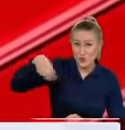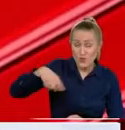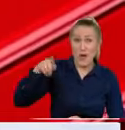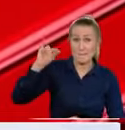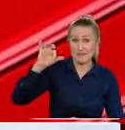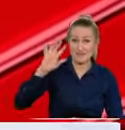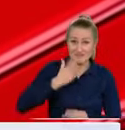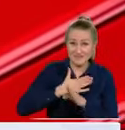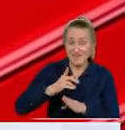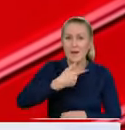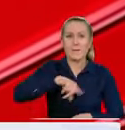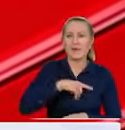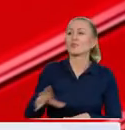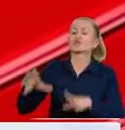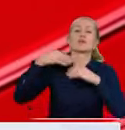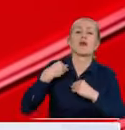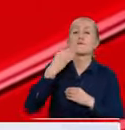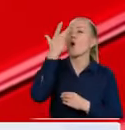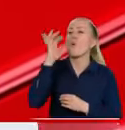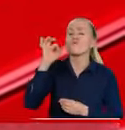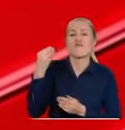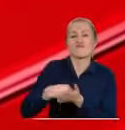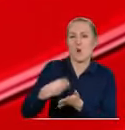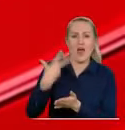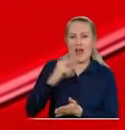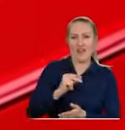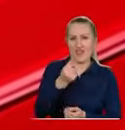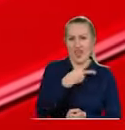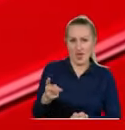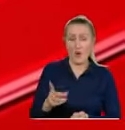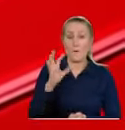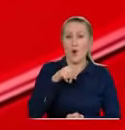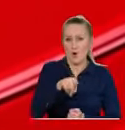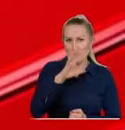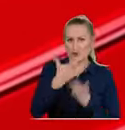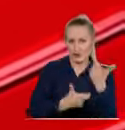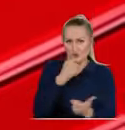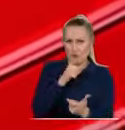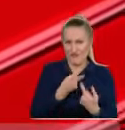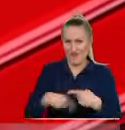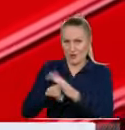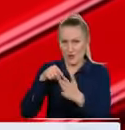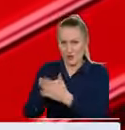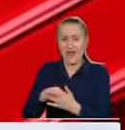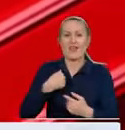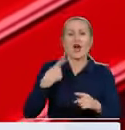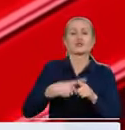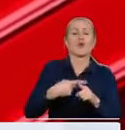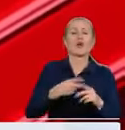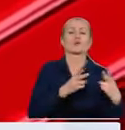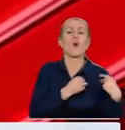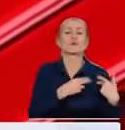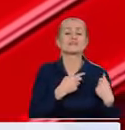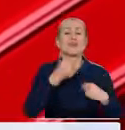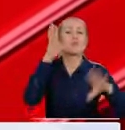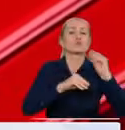szybciej przyjmiemy ruble niż euro, bo do tego doprowadzą te rządy. Jestem członkiem Komisji Budżetowej w Parlamencie